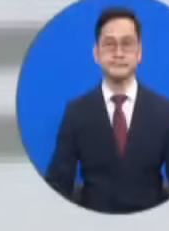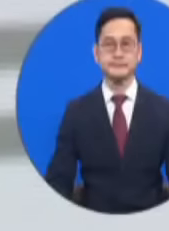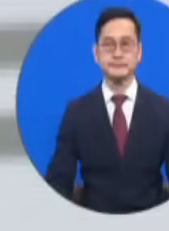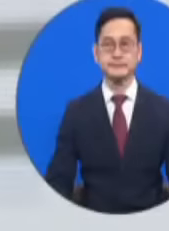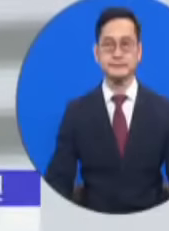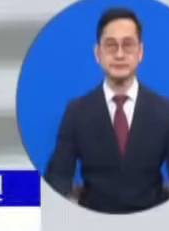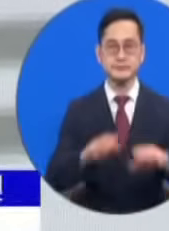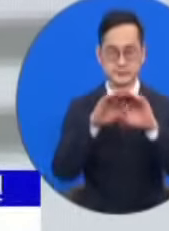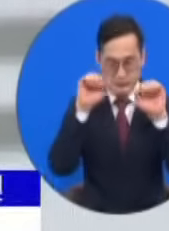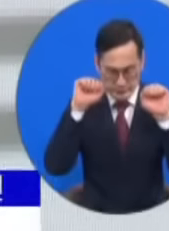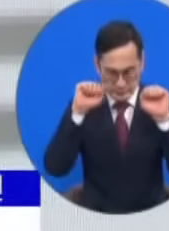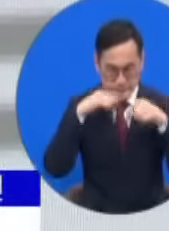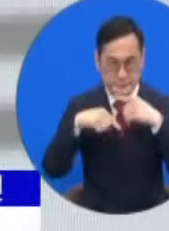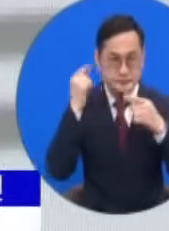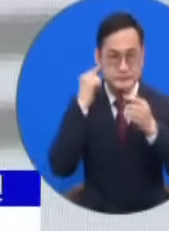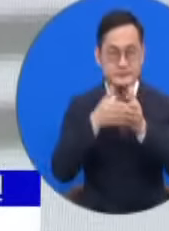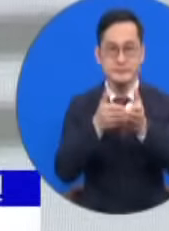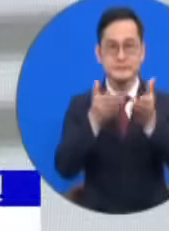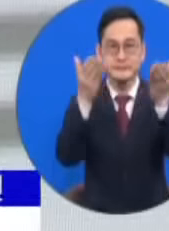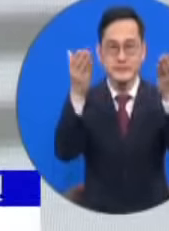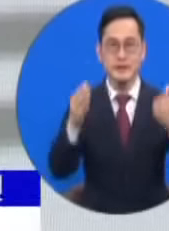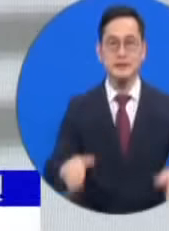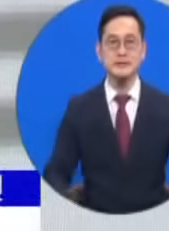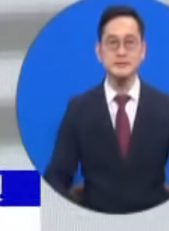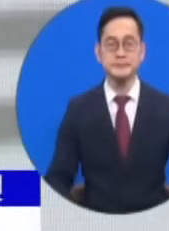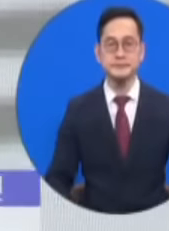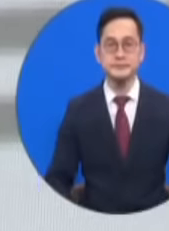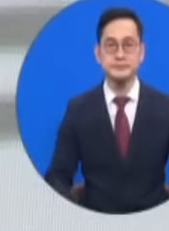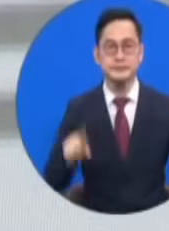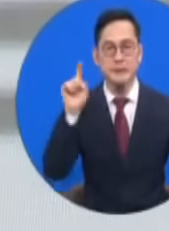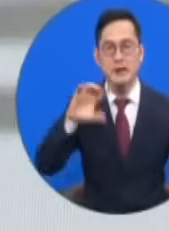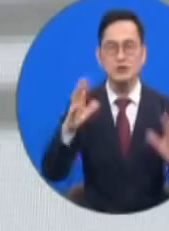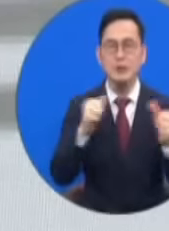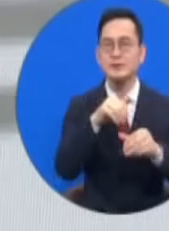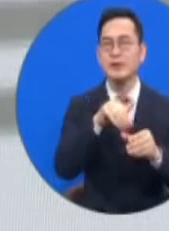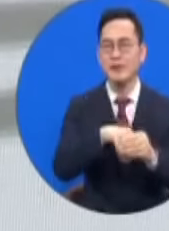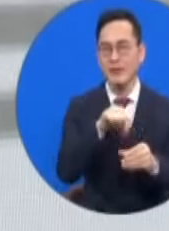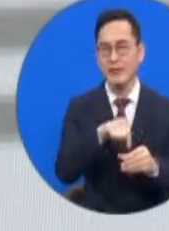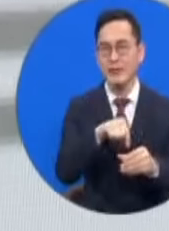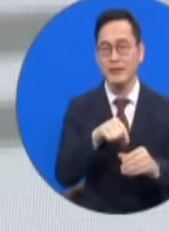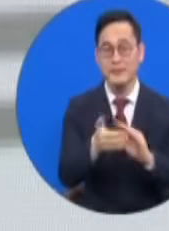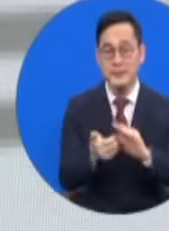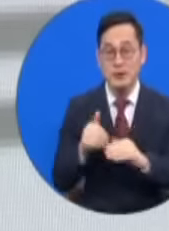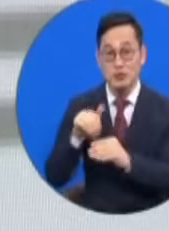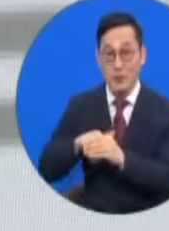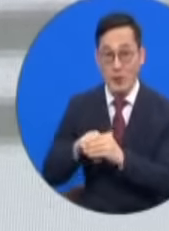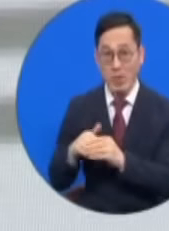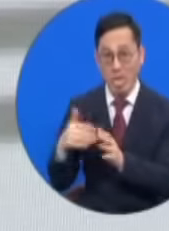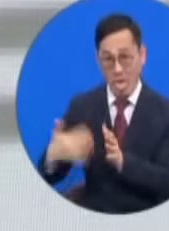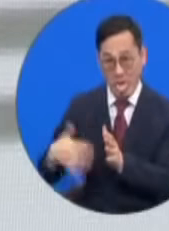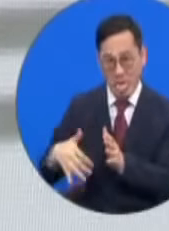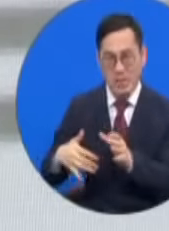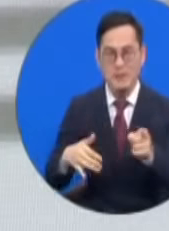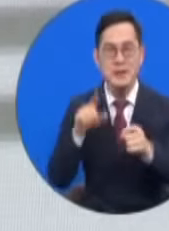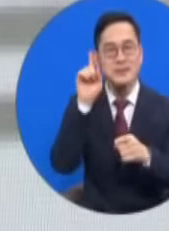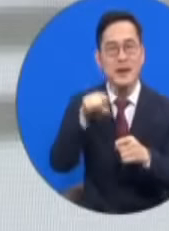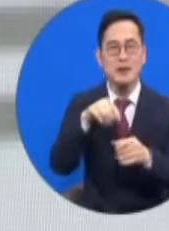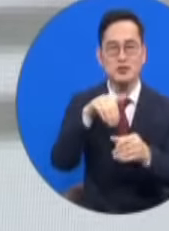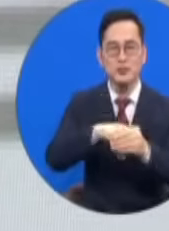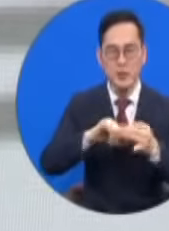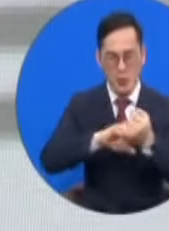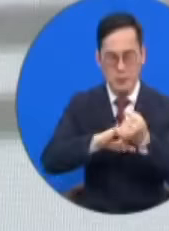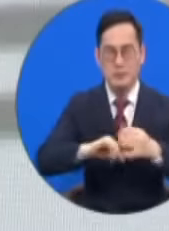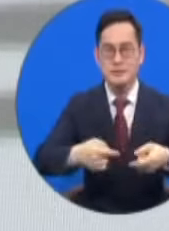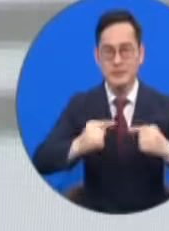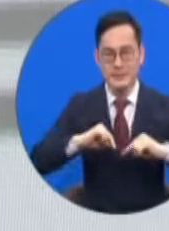신문 읽어주는 남자입니다. D-1 내일이 총선입니다. 사전투표 아직 안 하신 분들은 내일 본투표 때 꼭 소중한